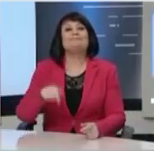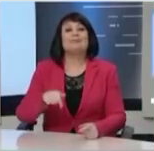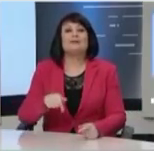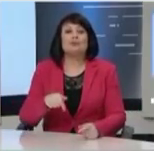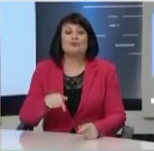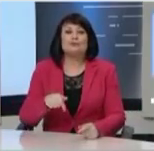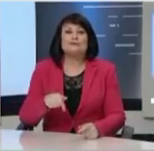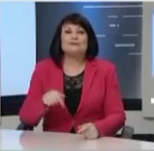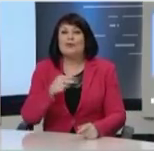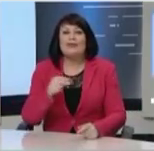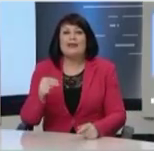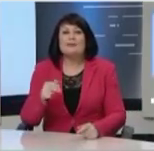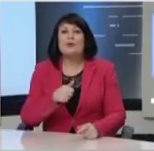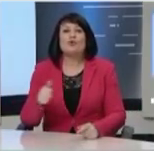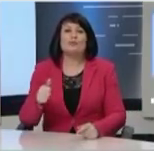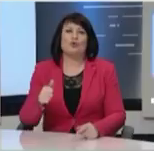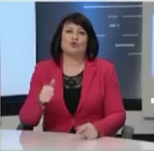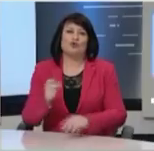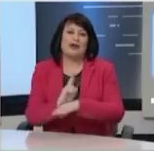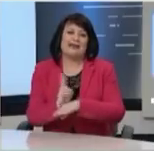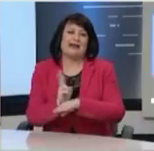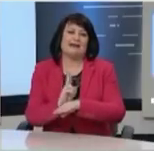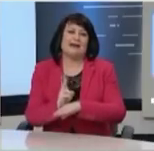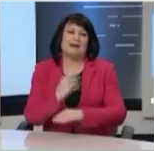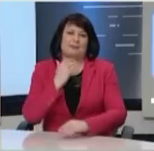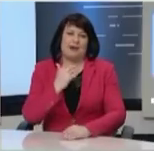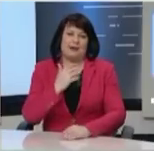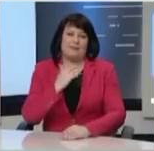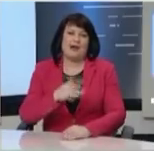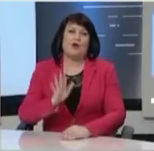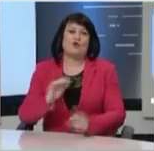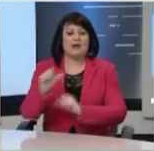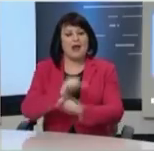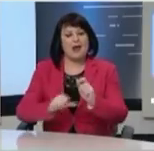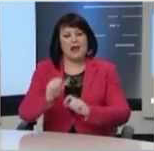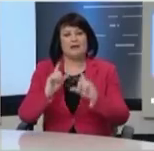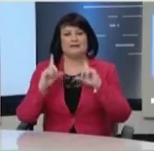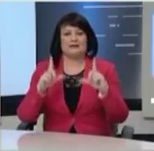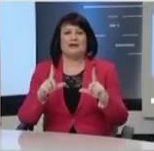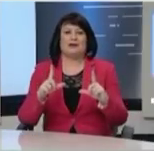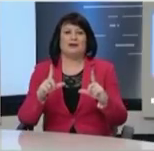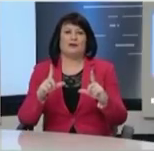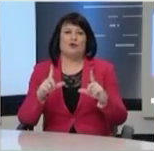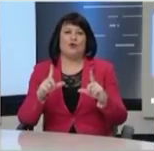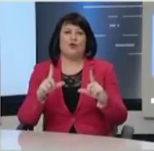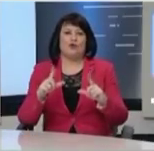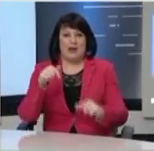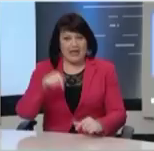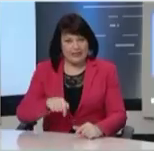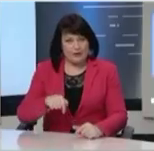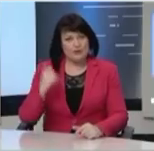συνάδελφοι, δεν είναι μόνο στα χαρτιά. Έχει αλλάξει και η εικόνα της χώρας, άρδιν, τόσο εντός όσο και